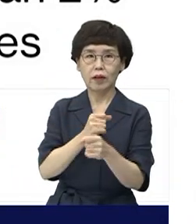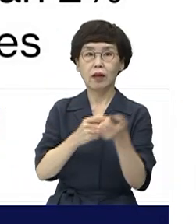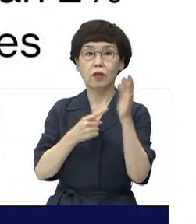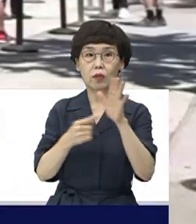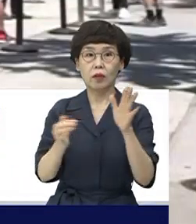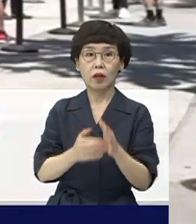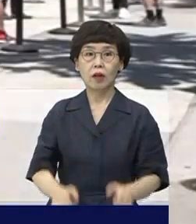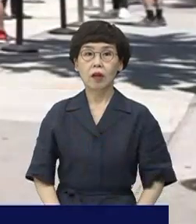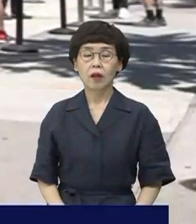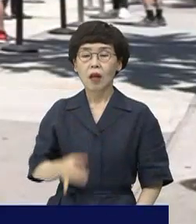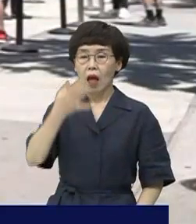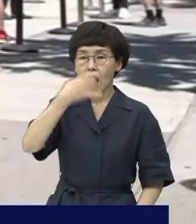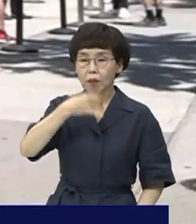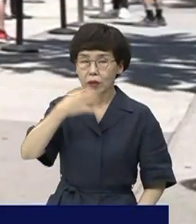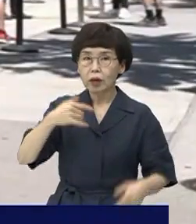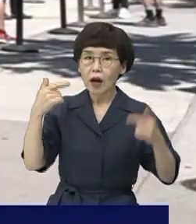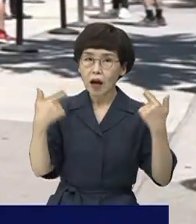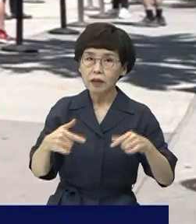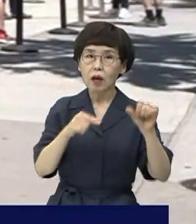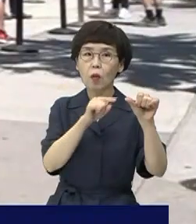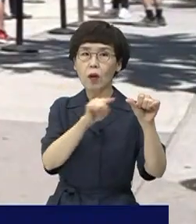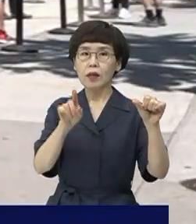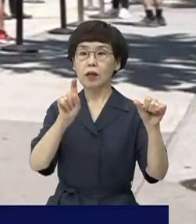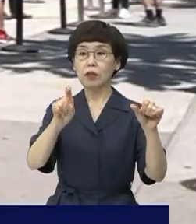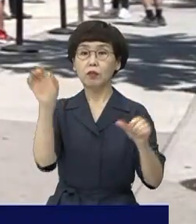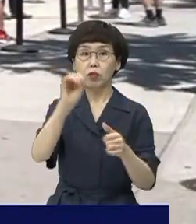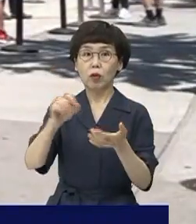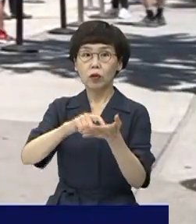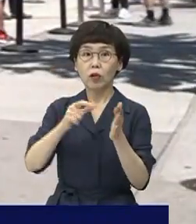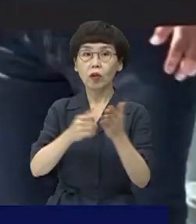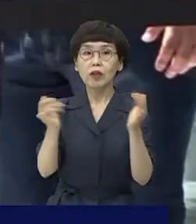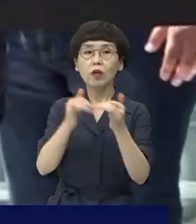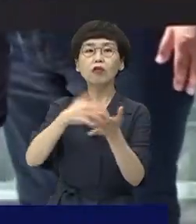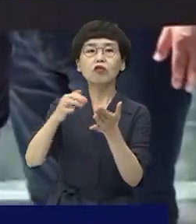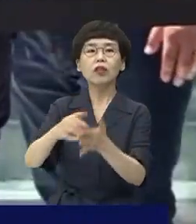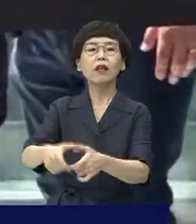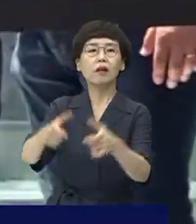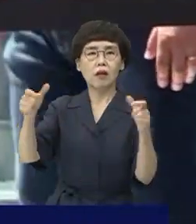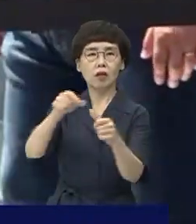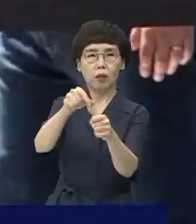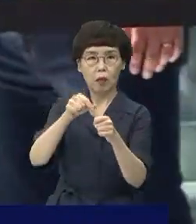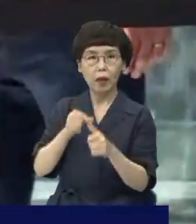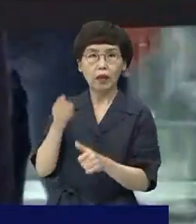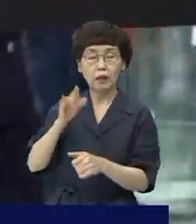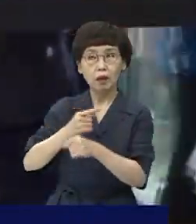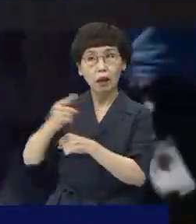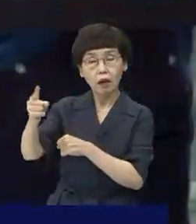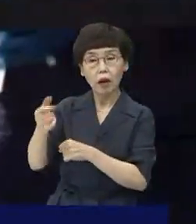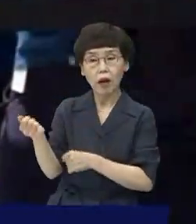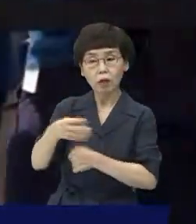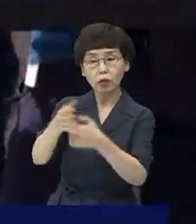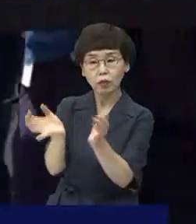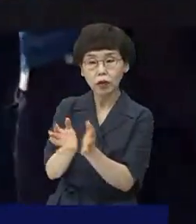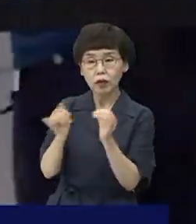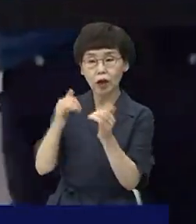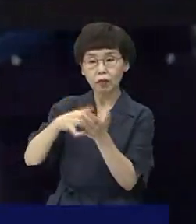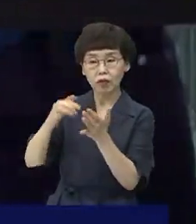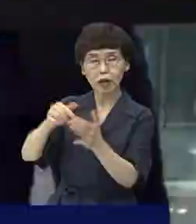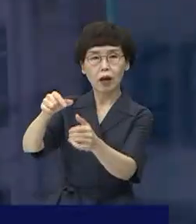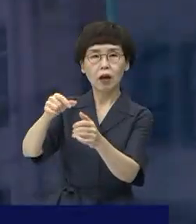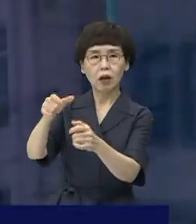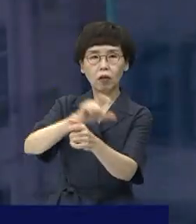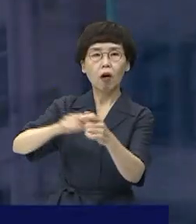보도했습니다. 애플은 매년 5에서 10% 정도 직원을 늘려왔지만 내년에는 일부 부서의 인원을 늘리지